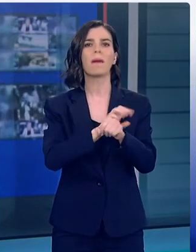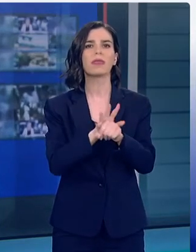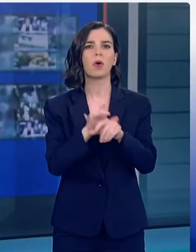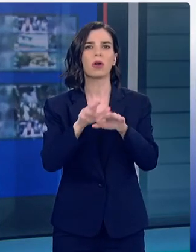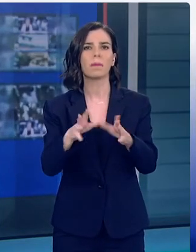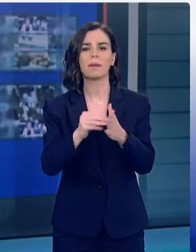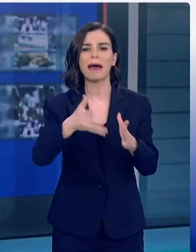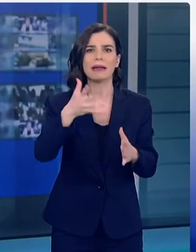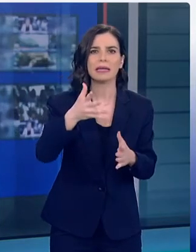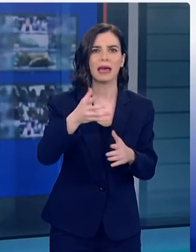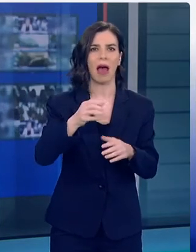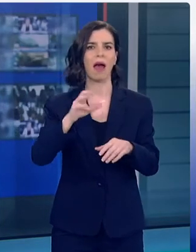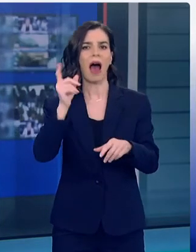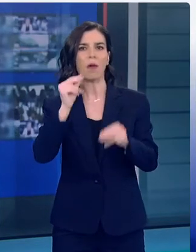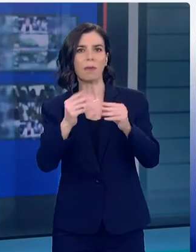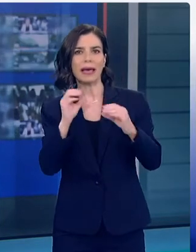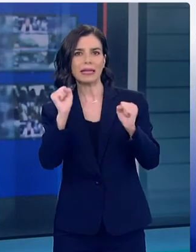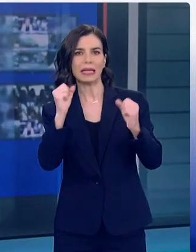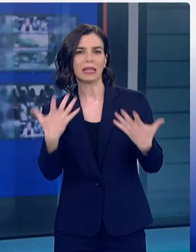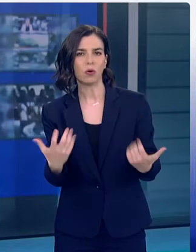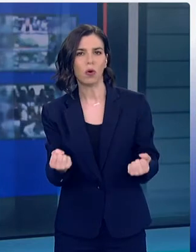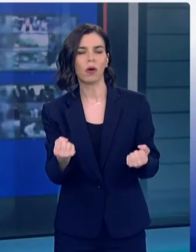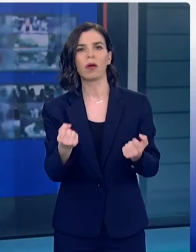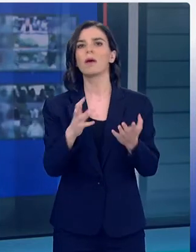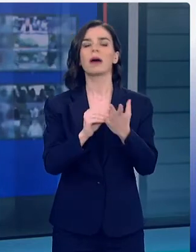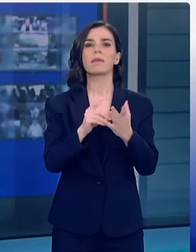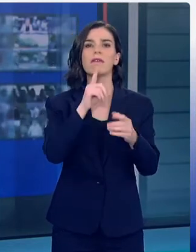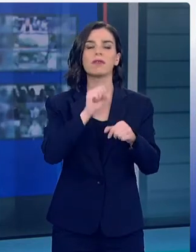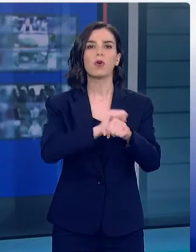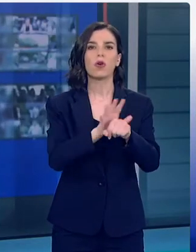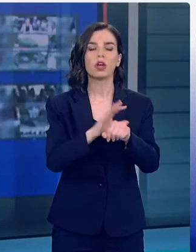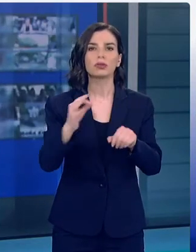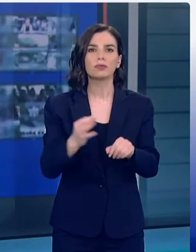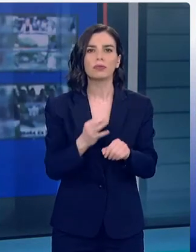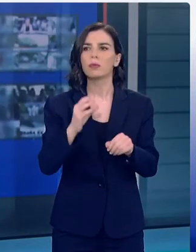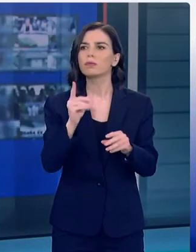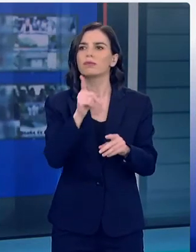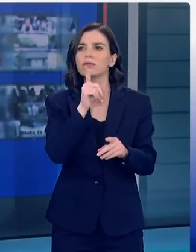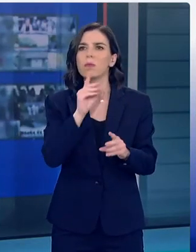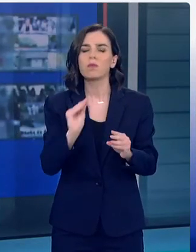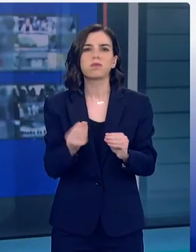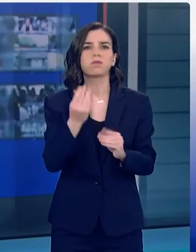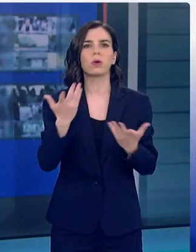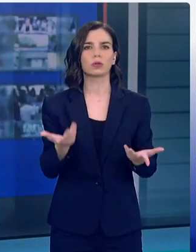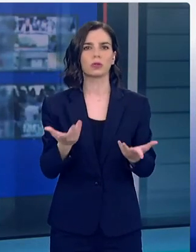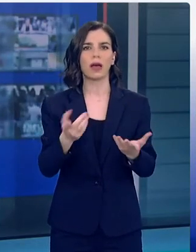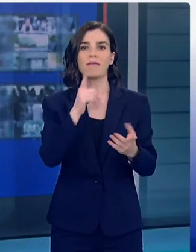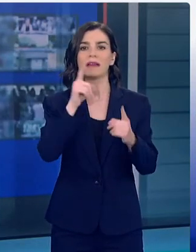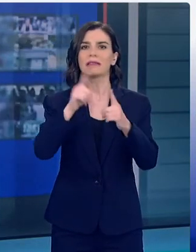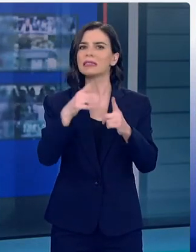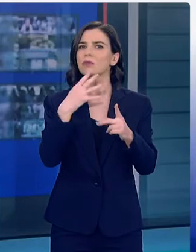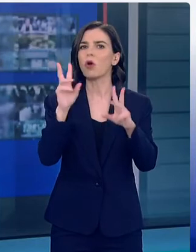η ηλικία και το νόσημα, καθώς και την εικόνα με την οποία εκδηλώθηκε ο ιός στον άνθρωπο που συμμετείχε στη μελέτη και στον οποίο έγινε το